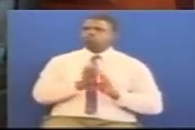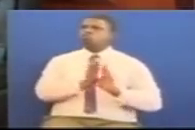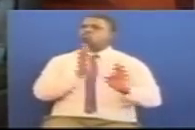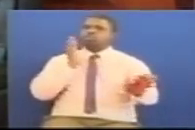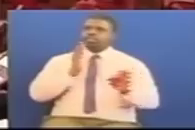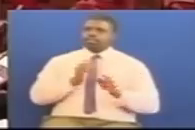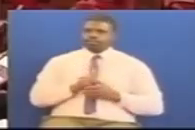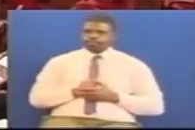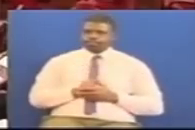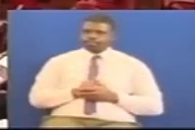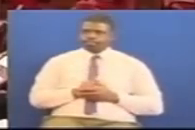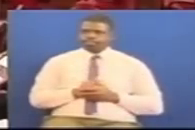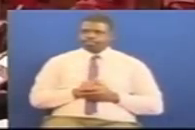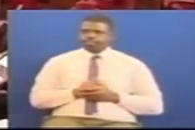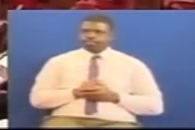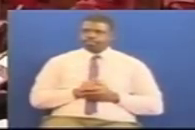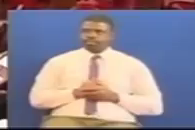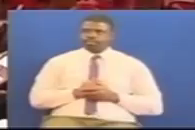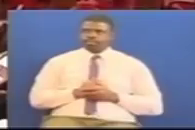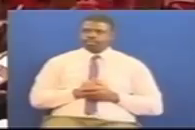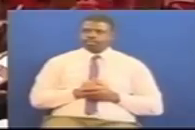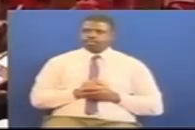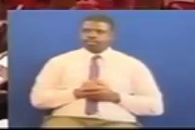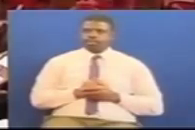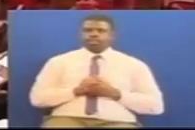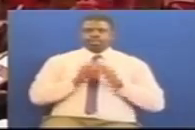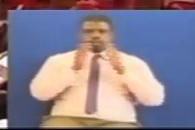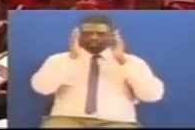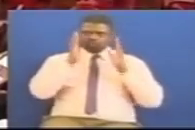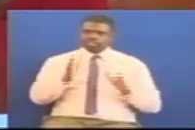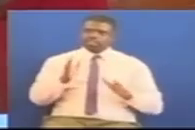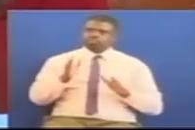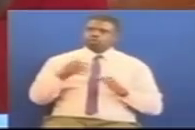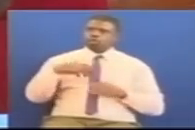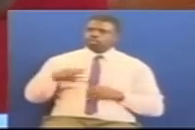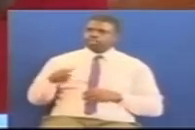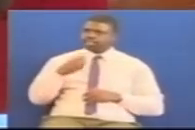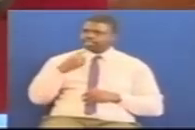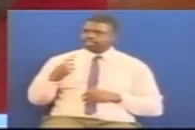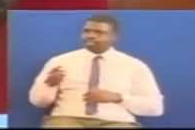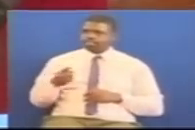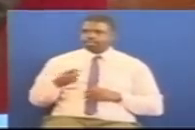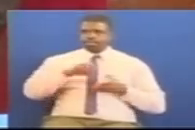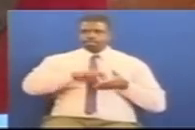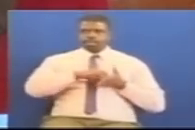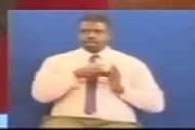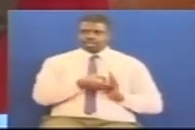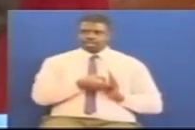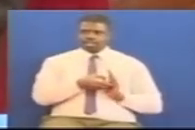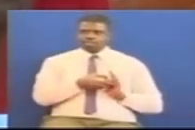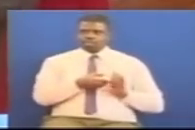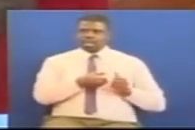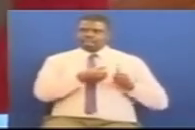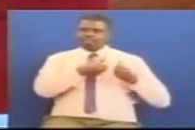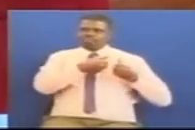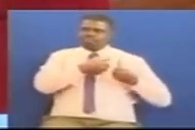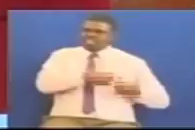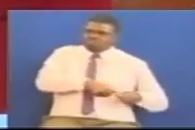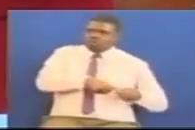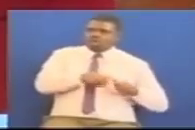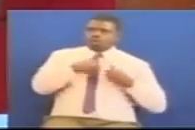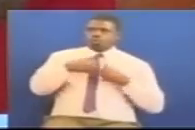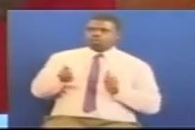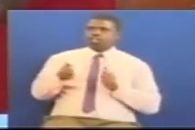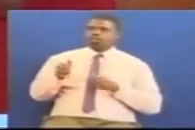tu. Labda Mheshimiwa Waziri aseme kuna mkakati kwamba wanawake wanabinywa, au sasa wao